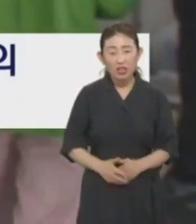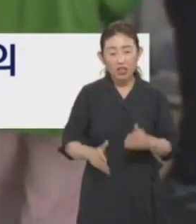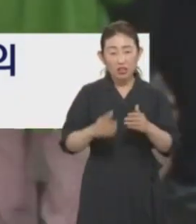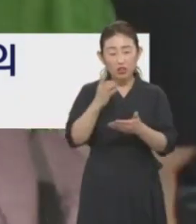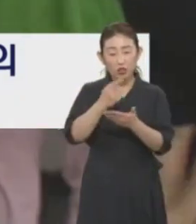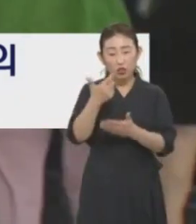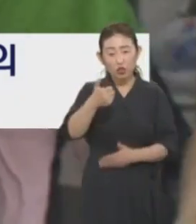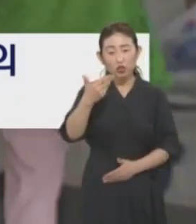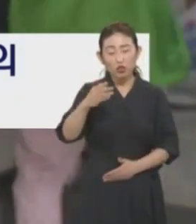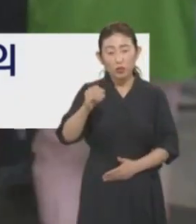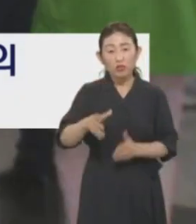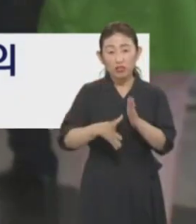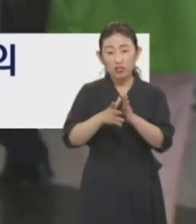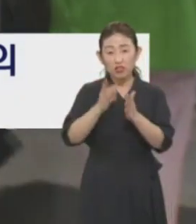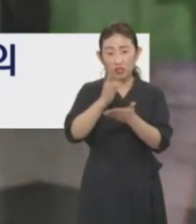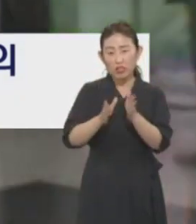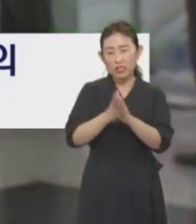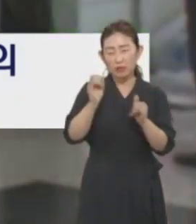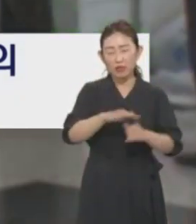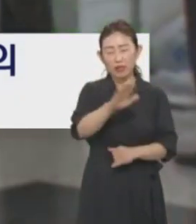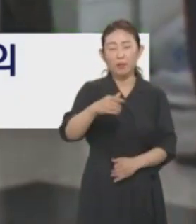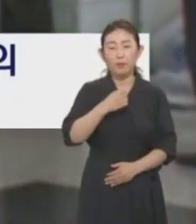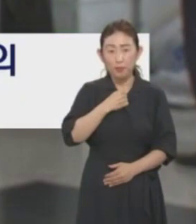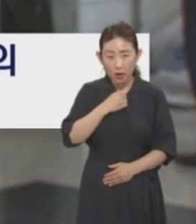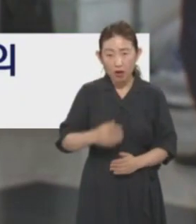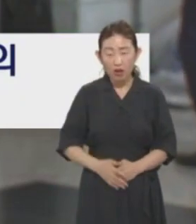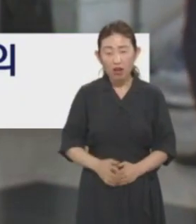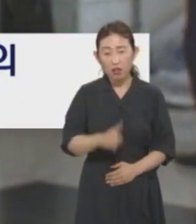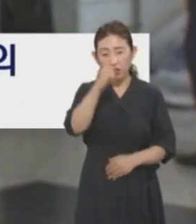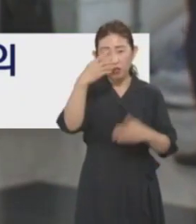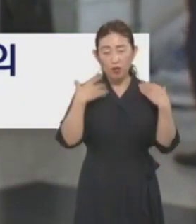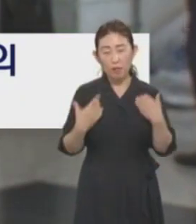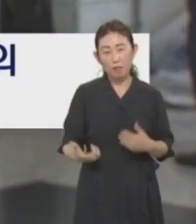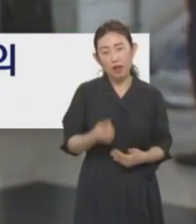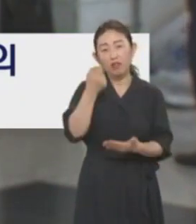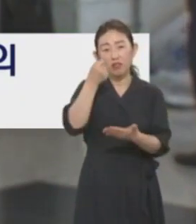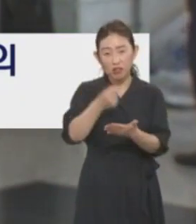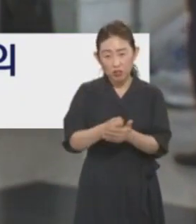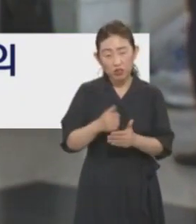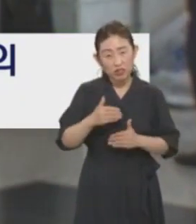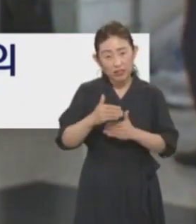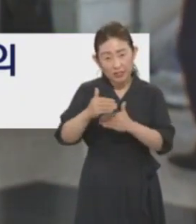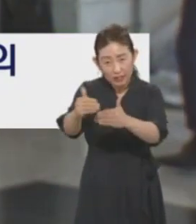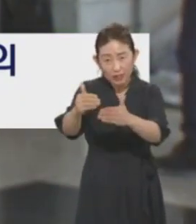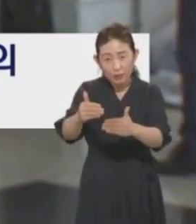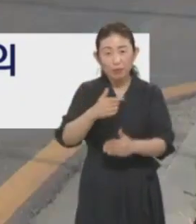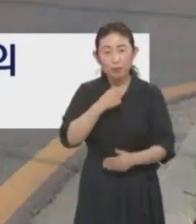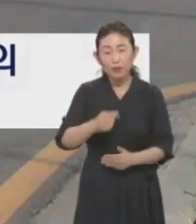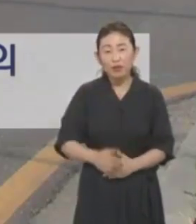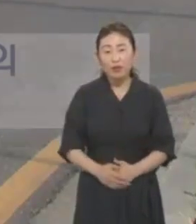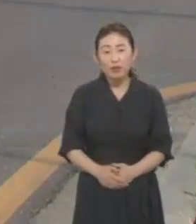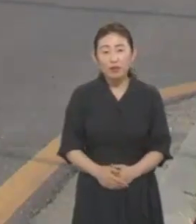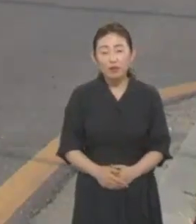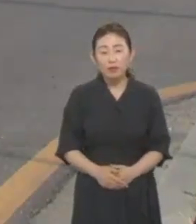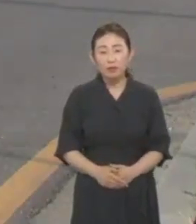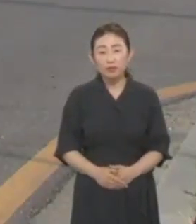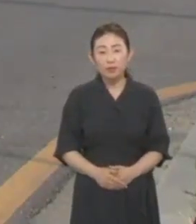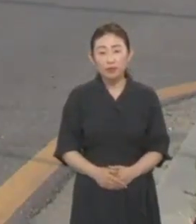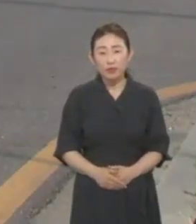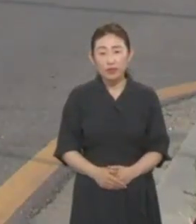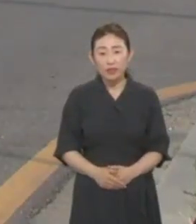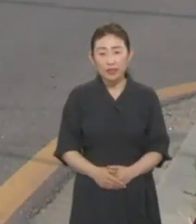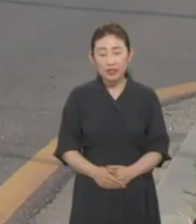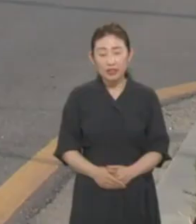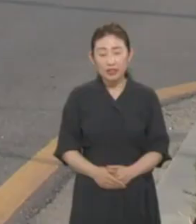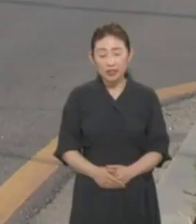시민의 간절한 염원인 것입니다. 정부의 조속한 결정과 시행을 촉구하고. 일단